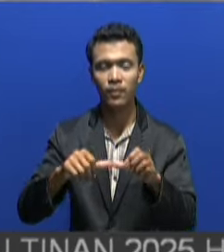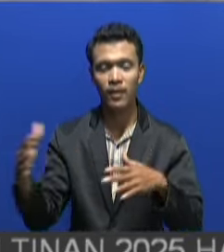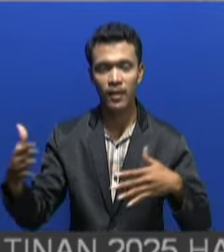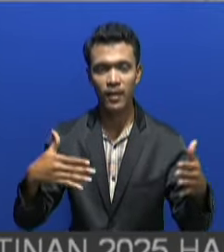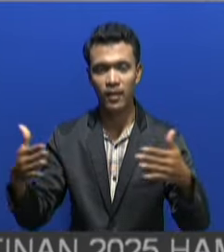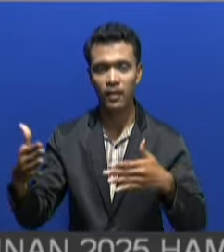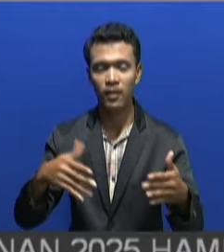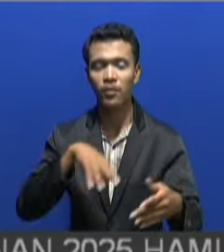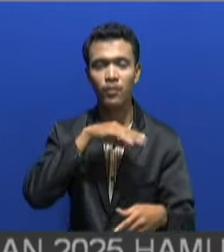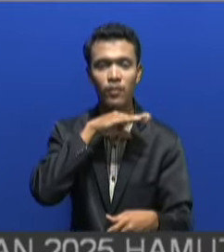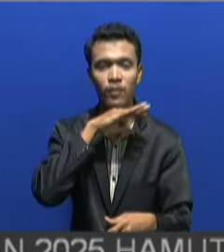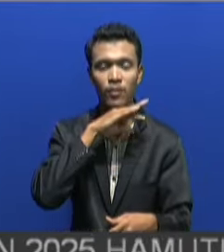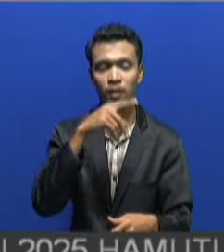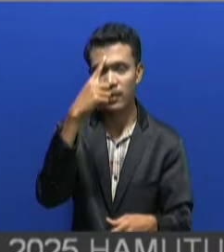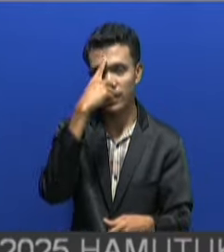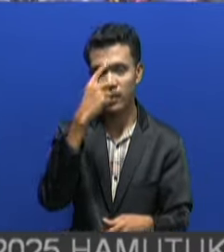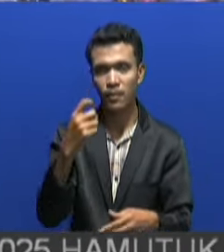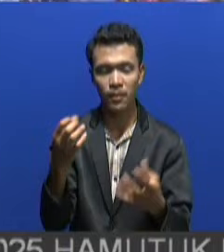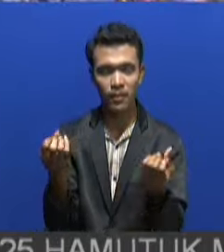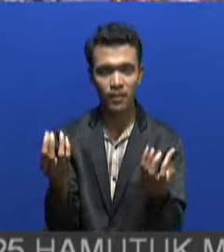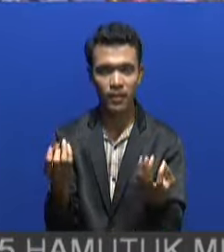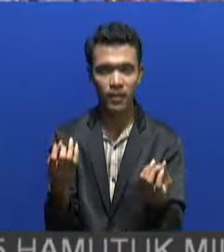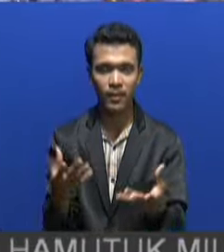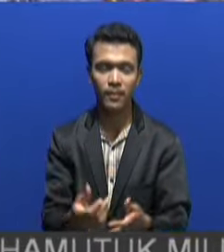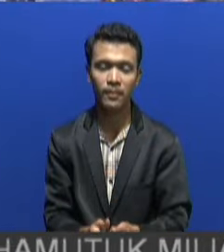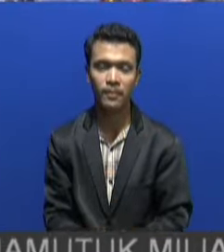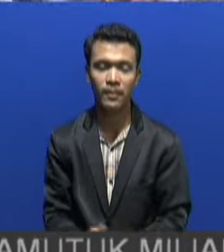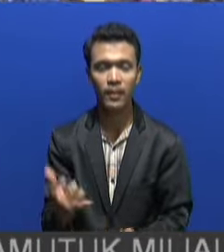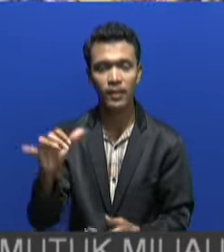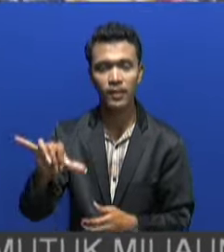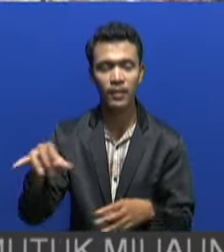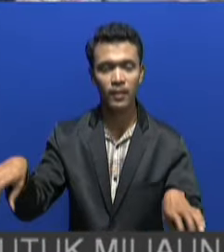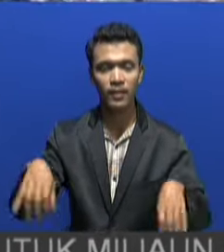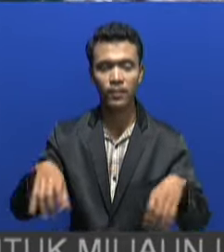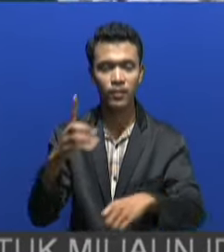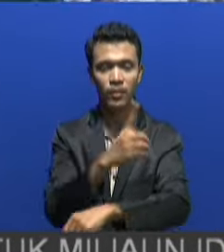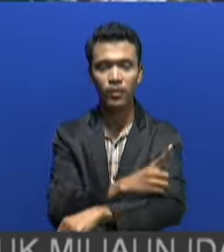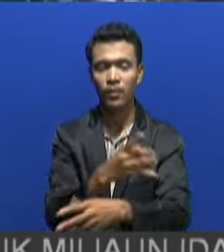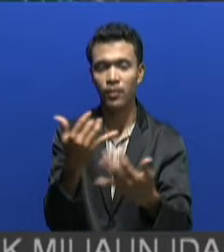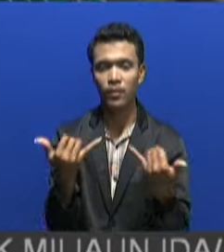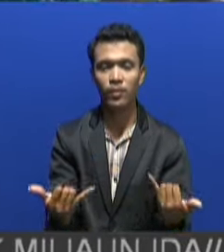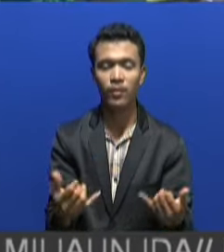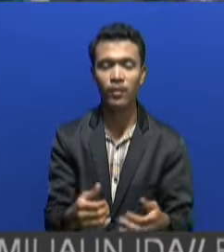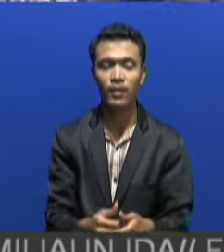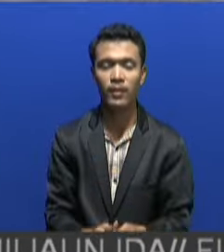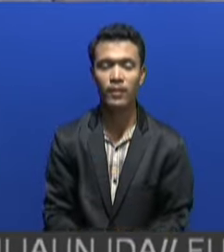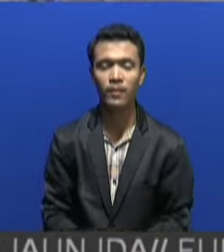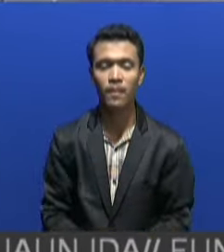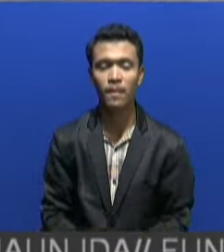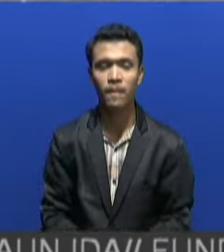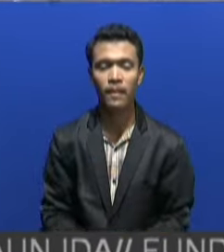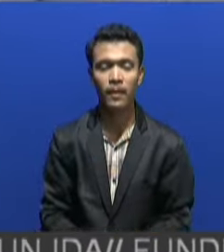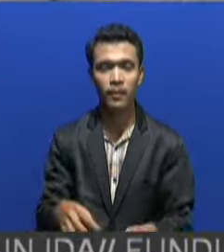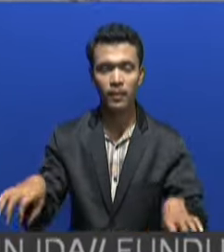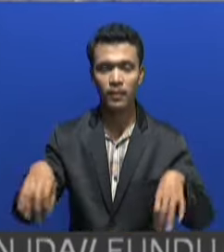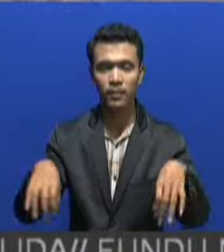tamba lisu ni volume barak tebes tambane sirene servisu baloroni dohene tebele hareka tak servisu be maka